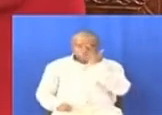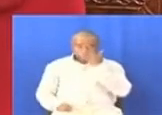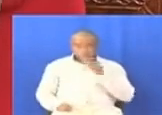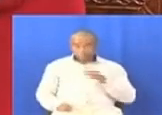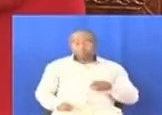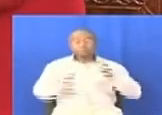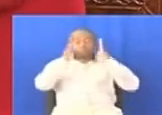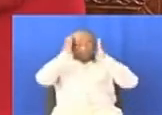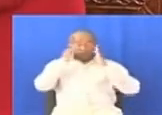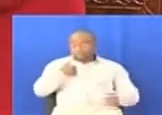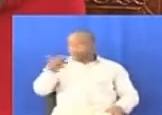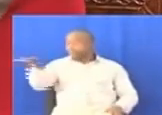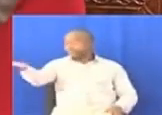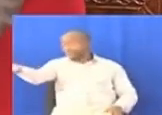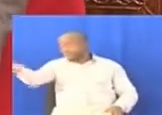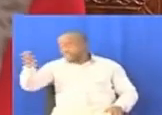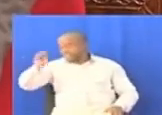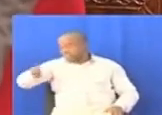Mheshimiwa Spika,